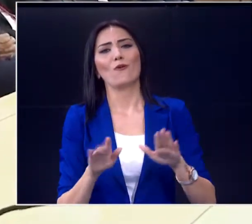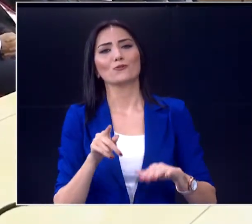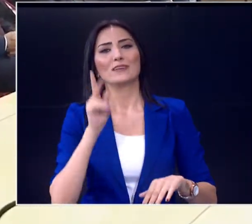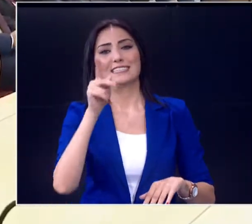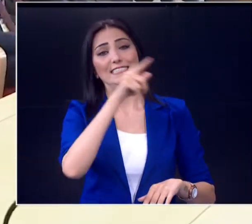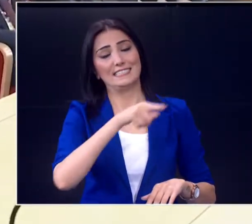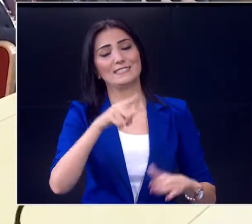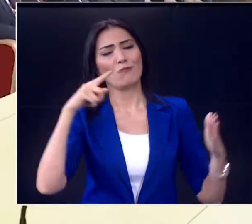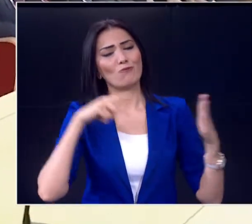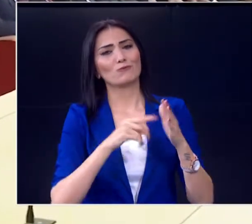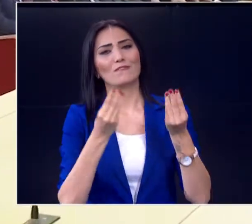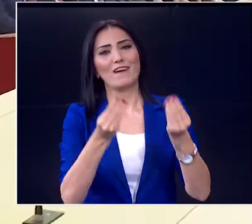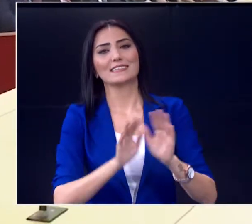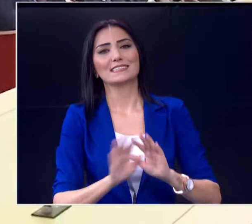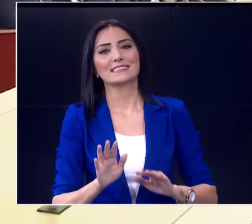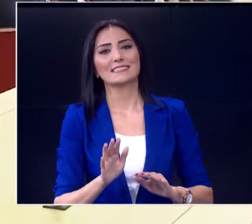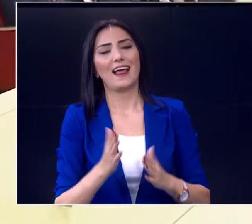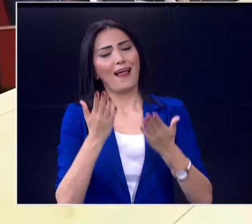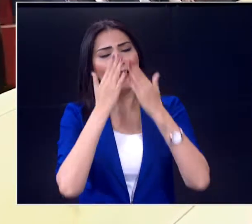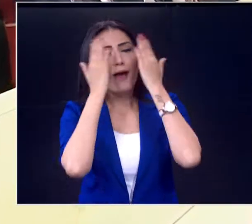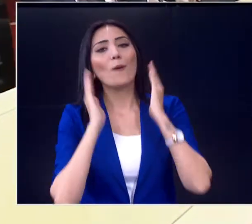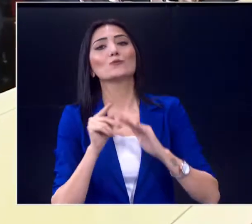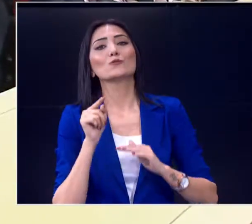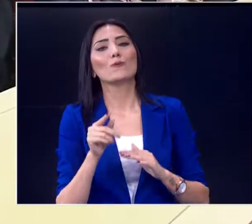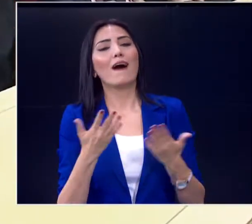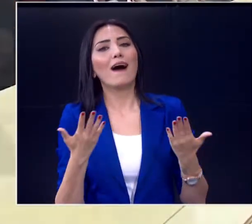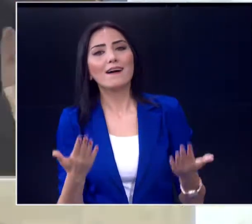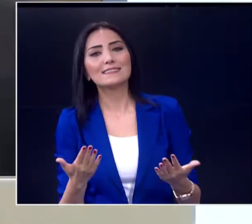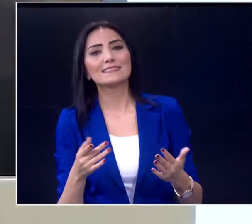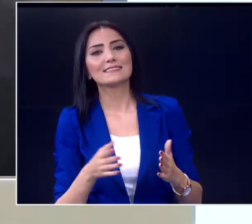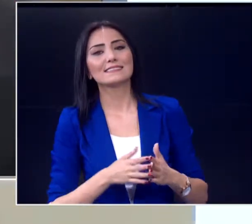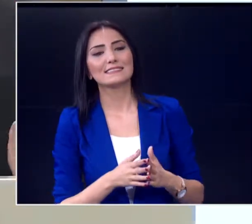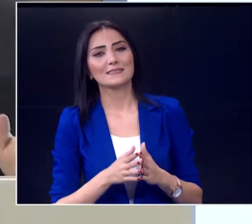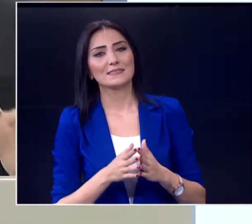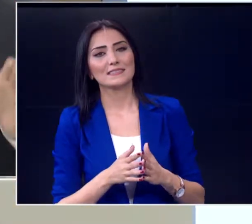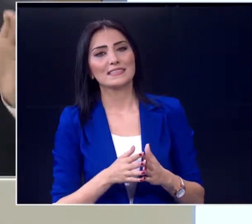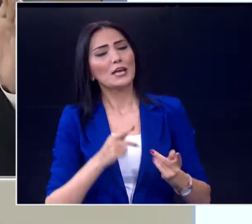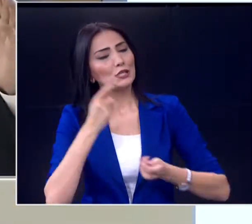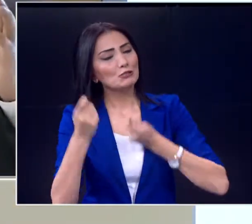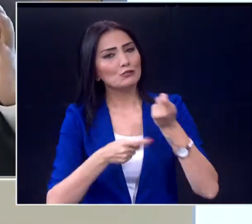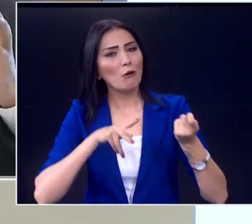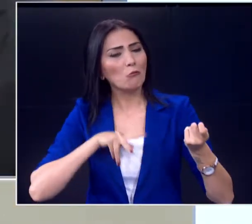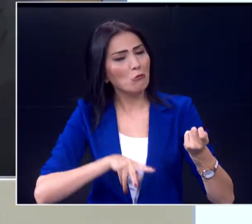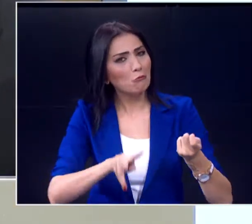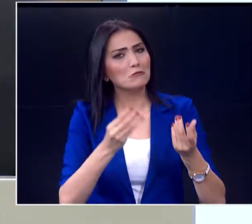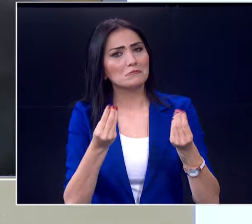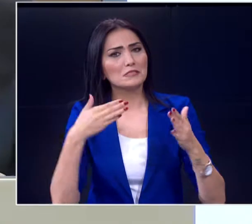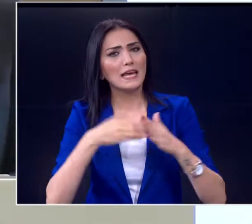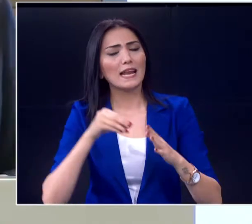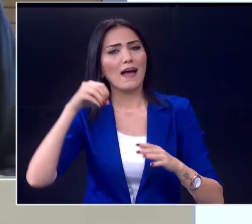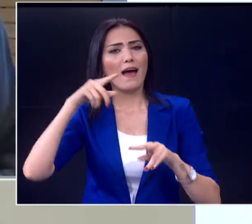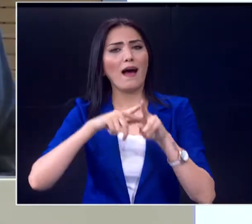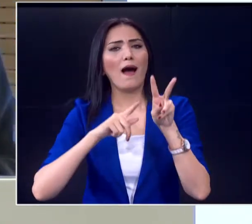Siz koydunuz. Elhamdülillah artık işleri yoluna da koyduk. AK